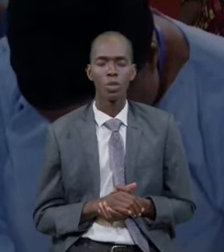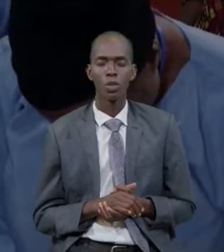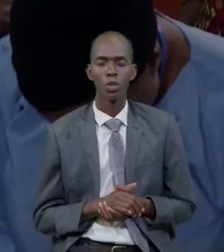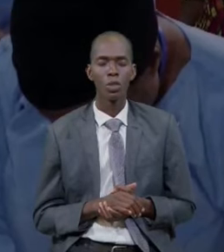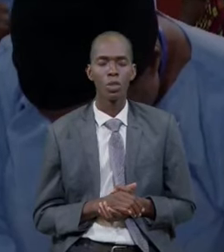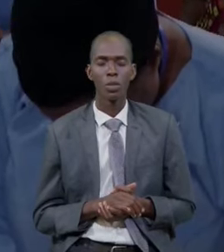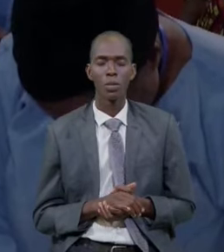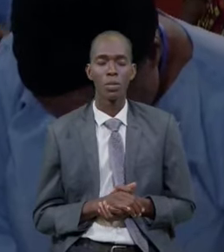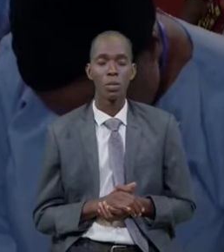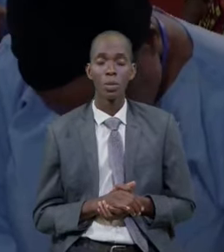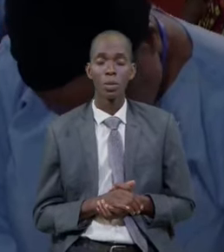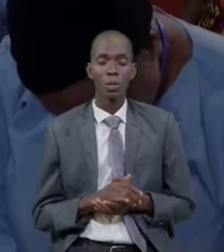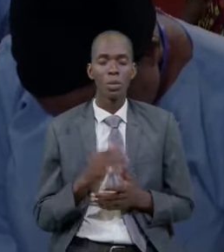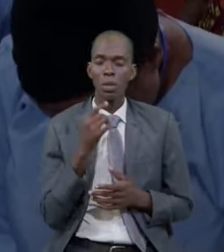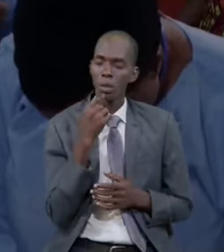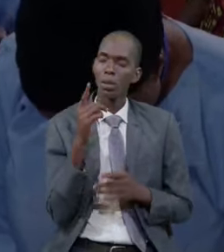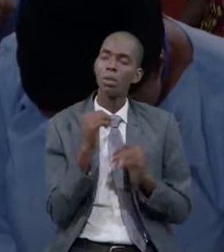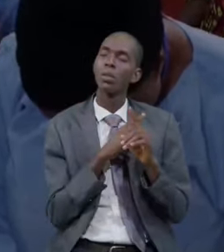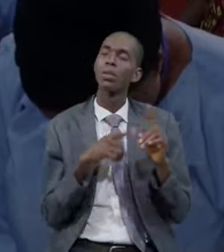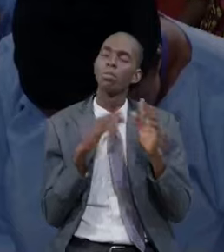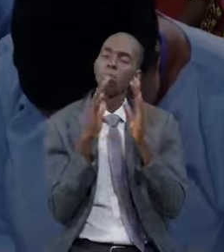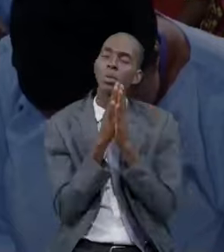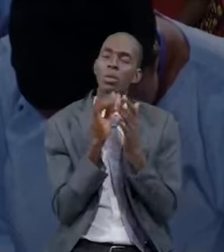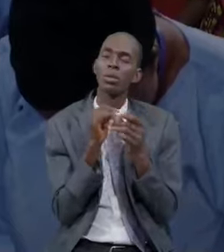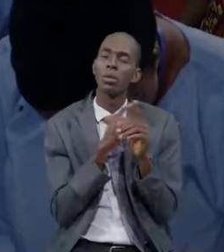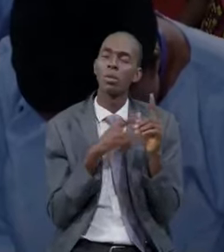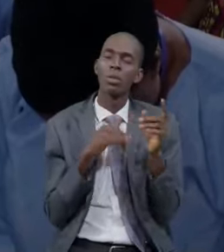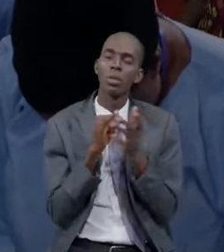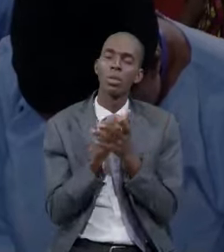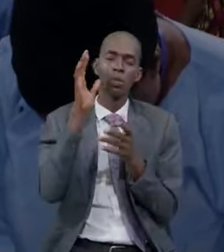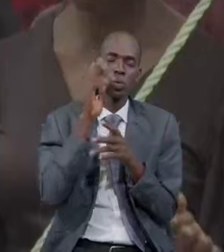Parle au Seigneur. Il te donnera l'onction.